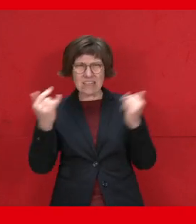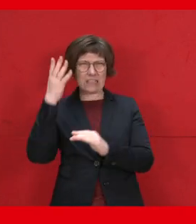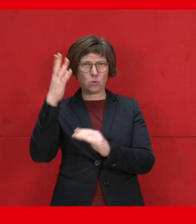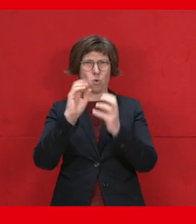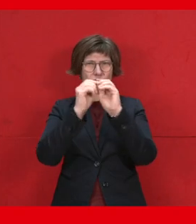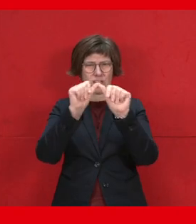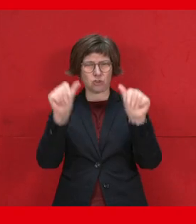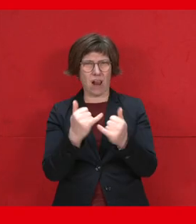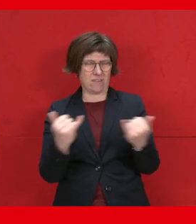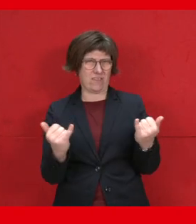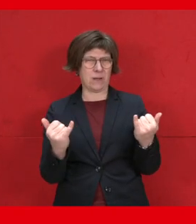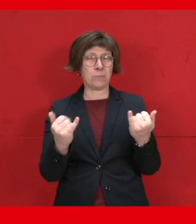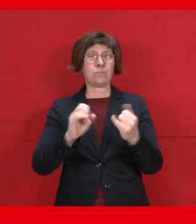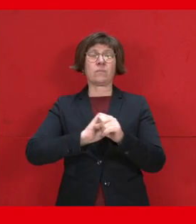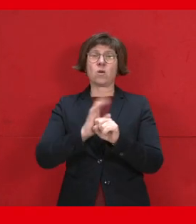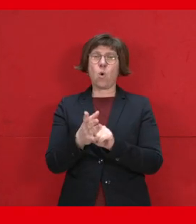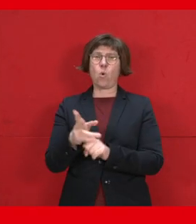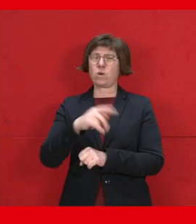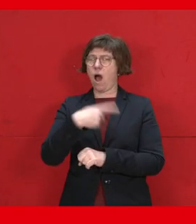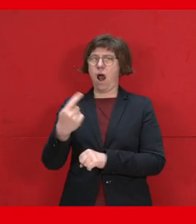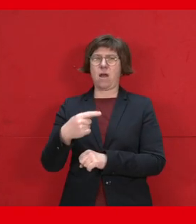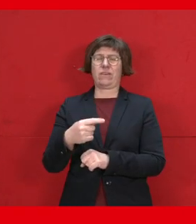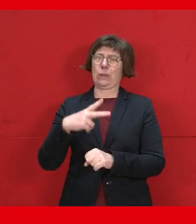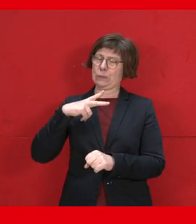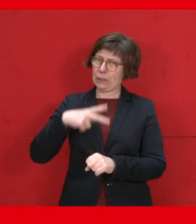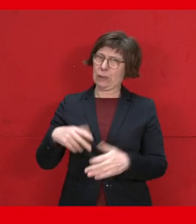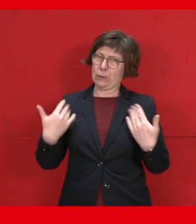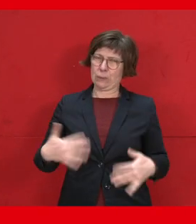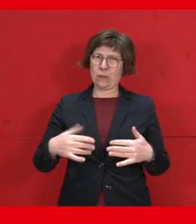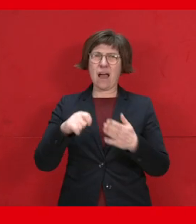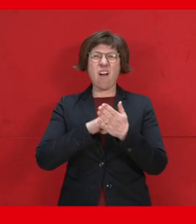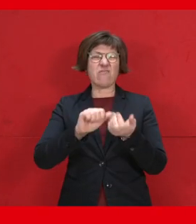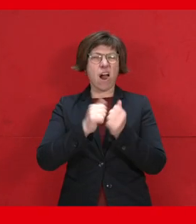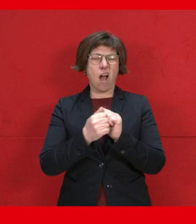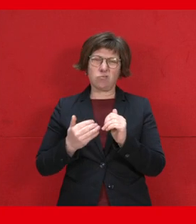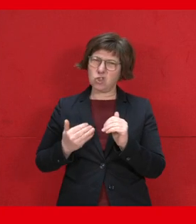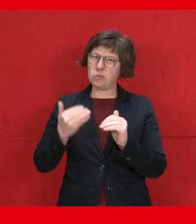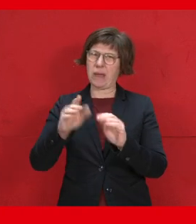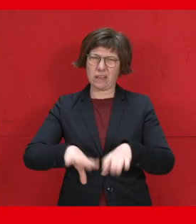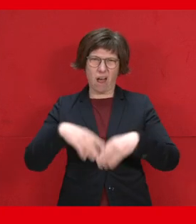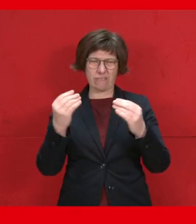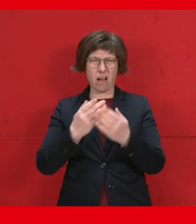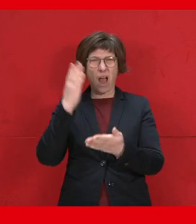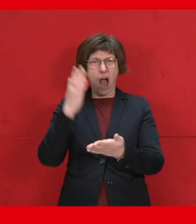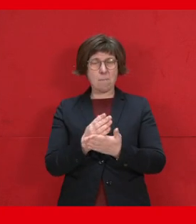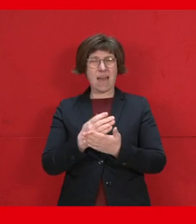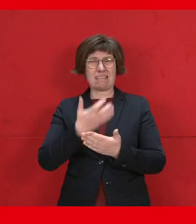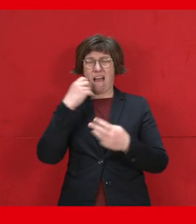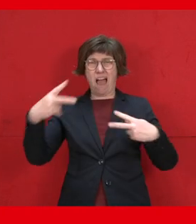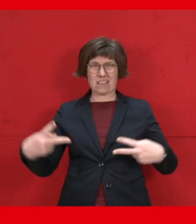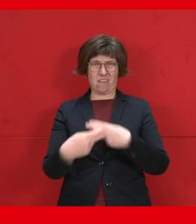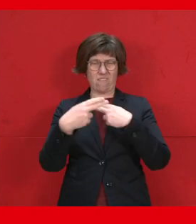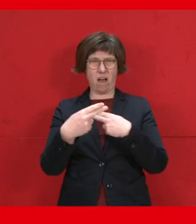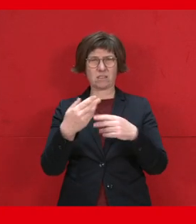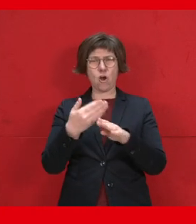Zukunft. Corona verlangt uns wahnsinnig viel ab. Das heißt, dieser Wahlkampf wird auch erst sehr spät anfangen. Wir werden am Ende die heiße Phase haben.